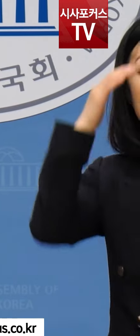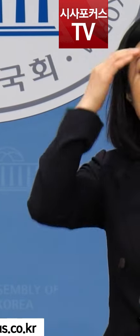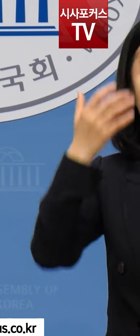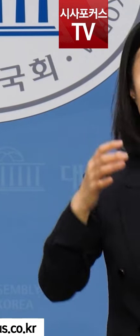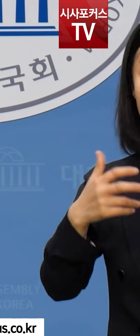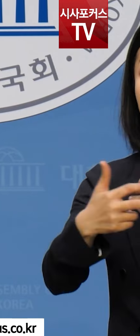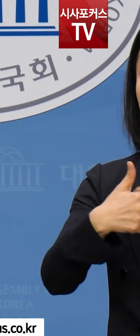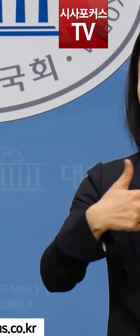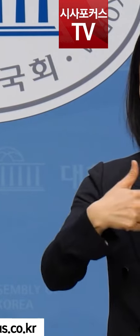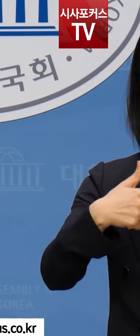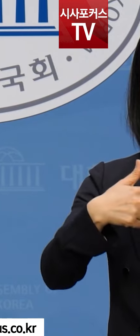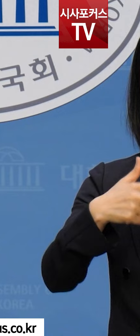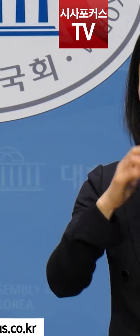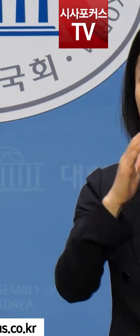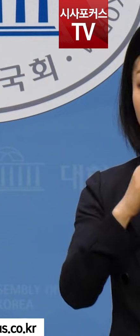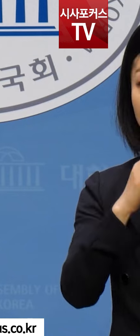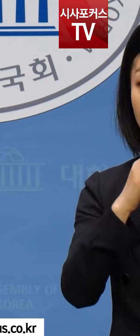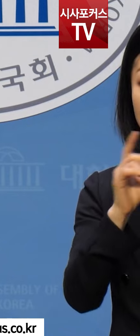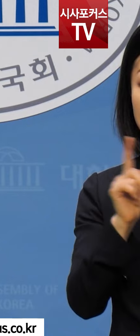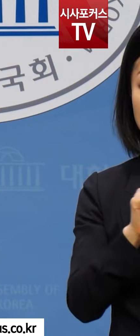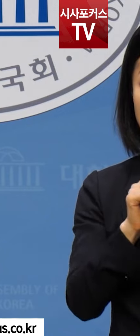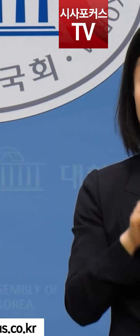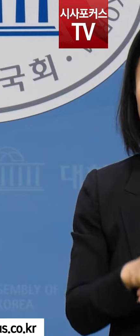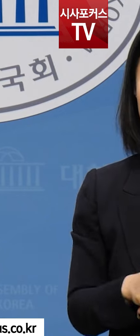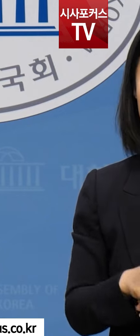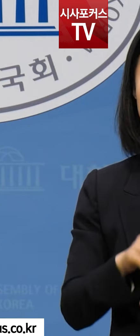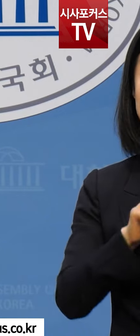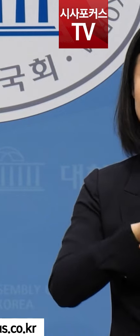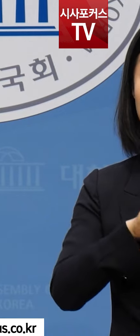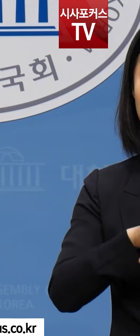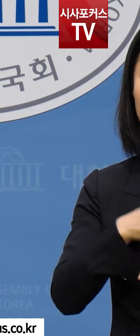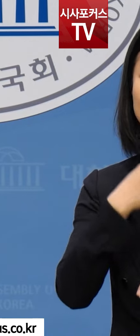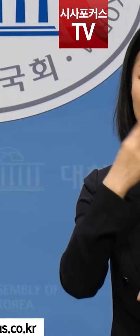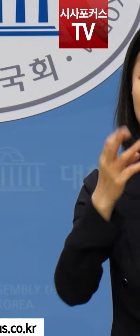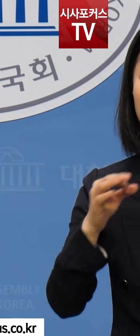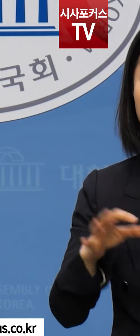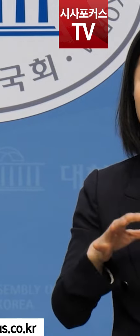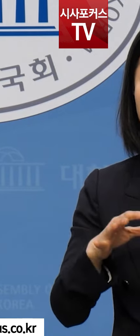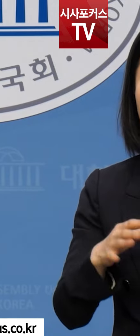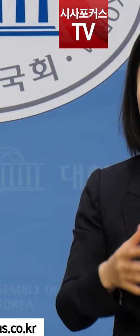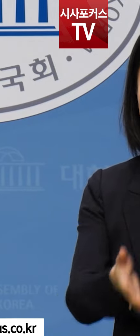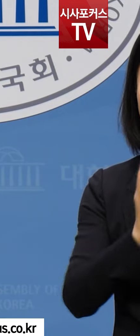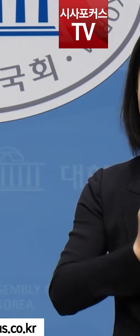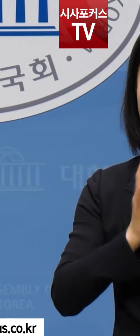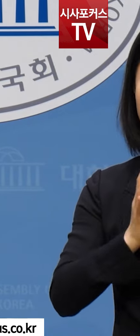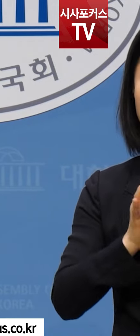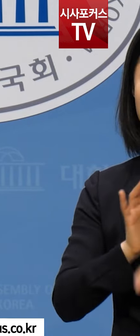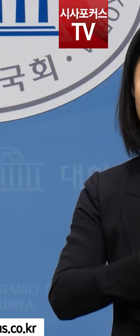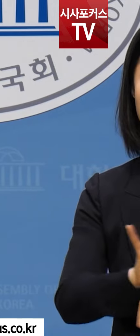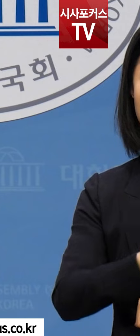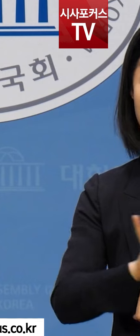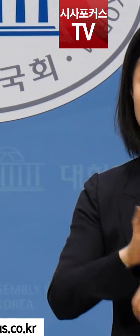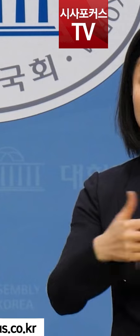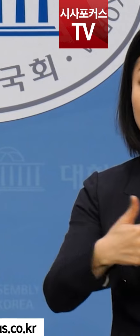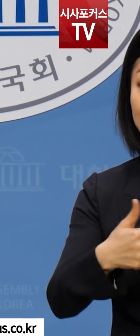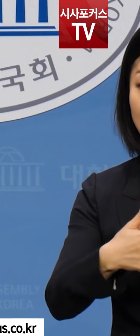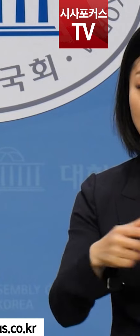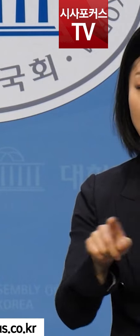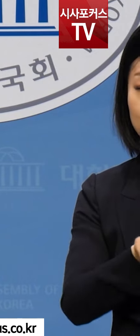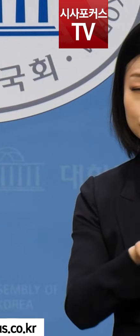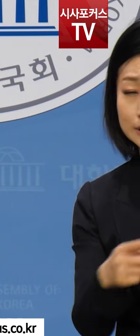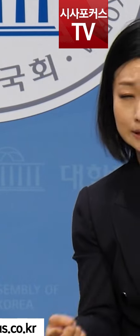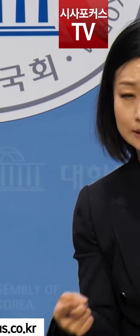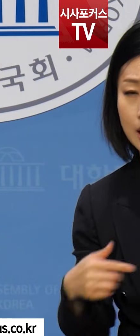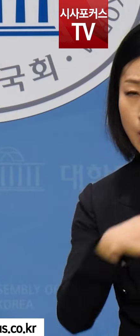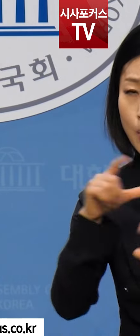대한민국의 의료의 고질적 문제인 3분진료, 박리담의 진료, 의료 불신, 이런